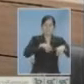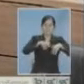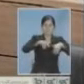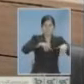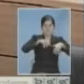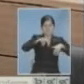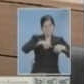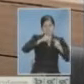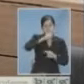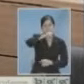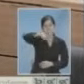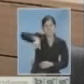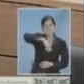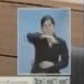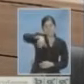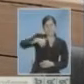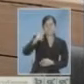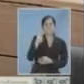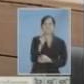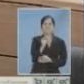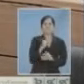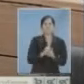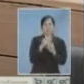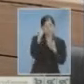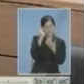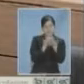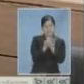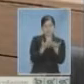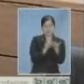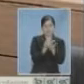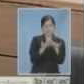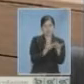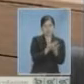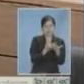ะครับต้องใช้ดุลพินิจในการ